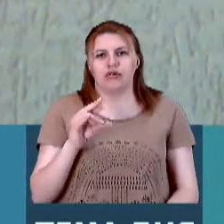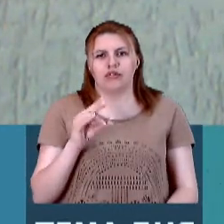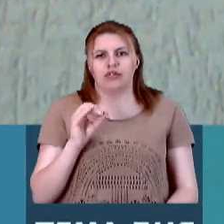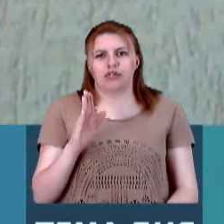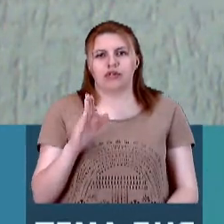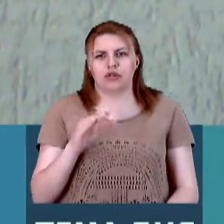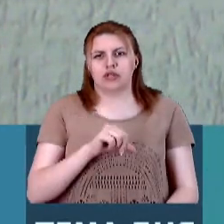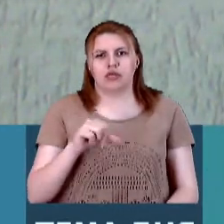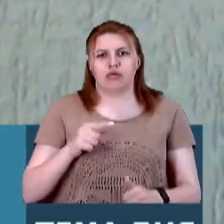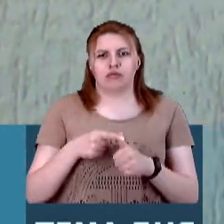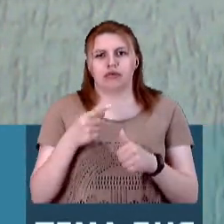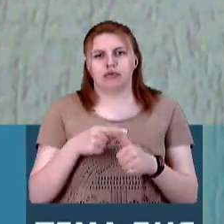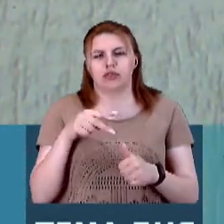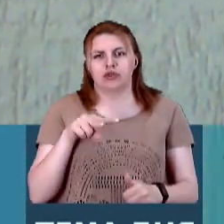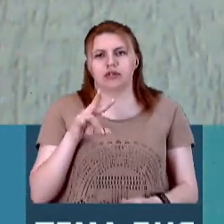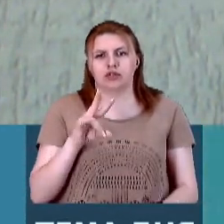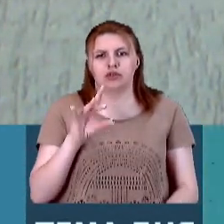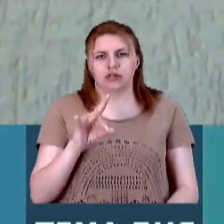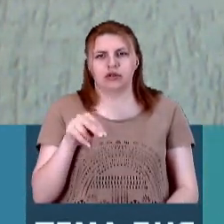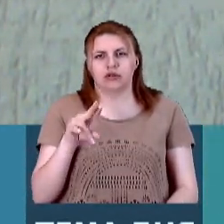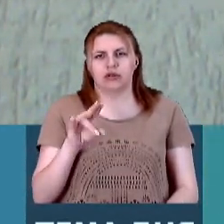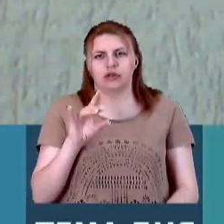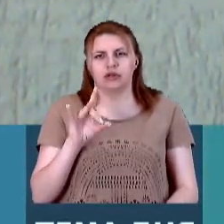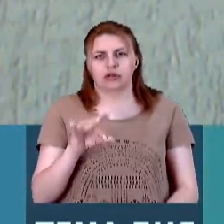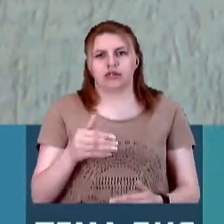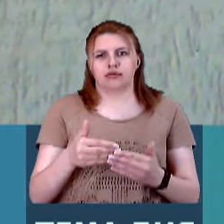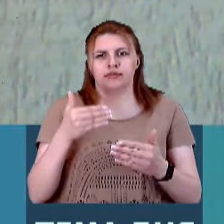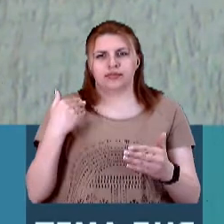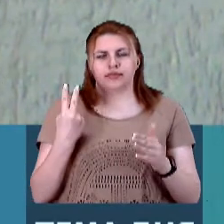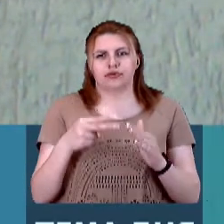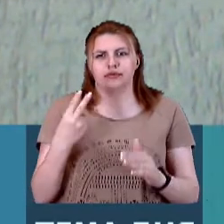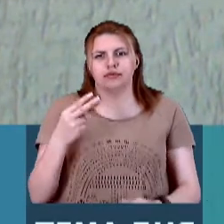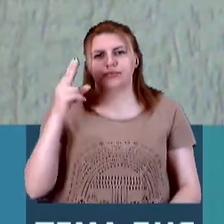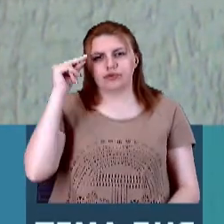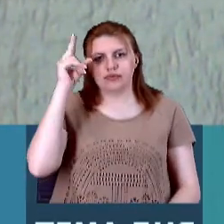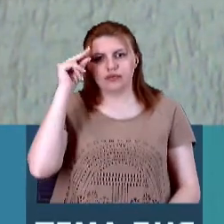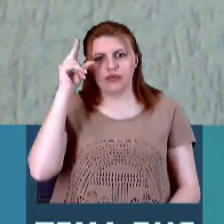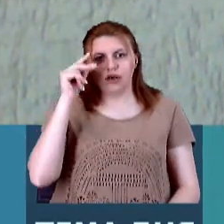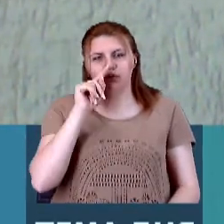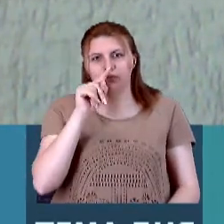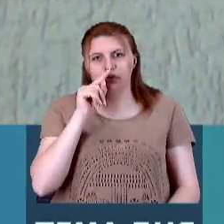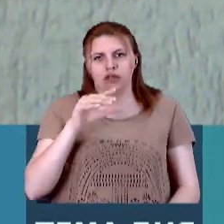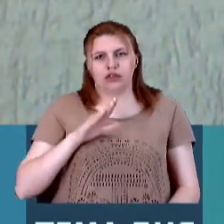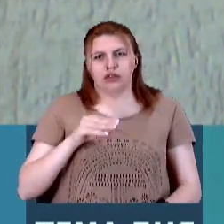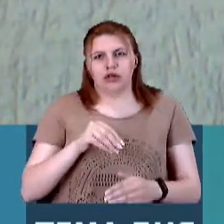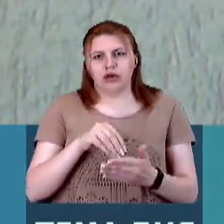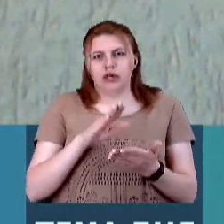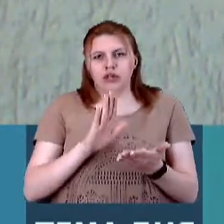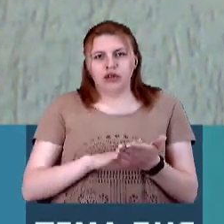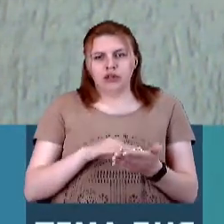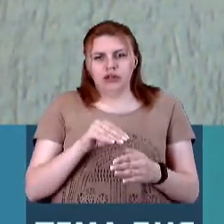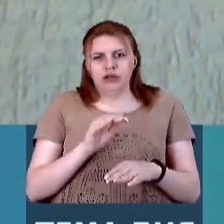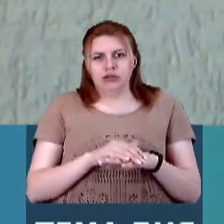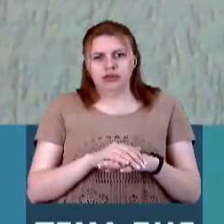республік ЛНР і ДНР. Напередодні проведення параду 20-го числа в Луганську була зафіксована колона важкої бронетехніки,